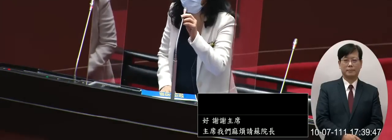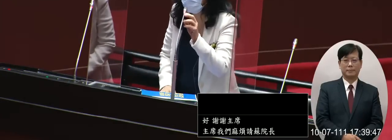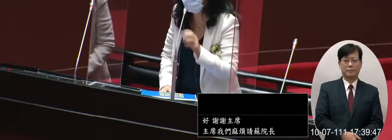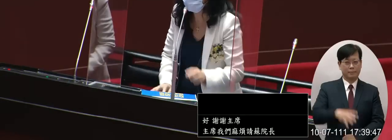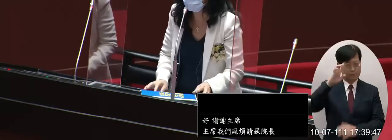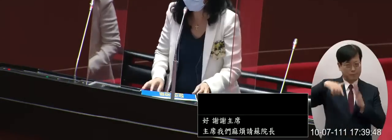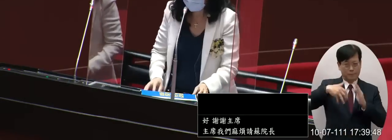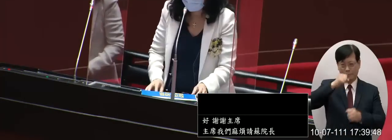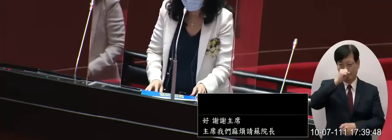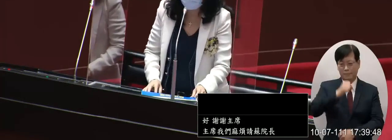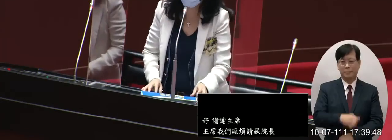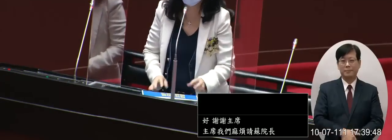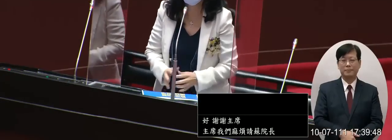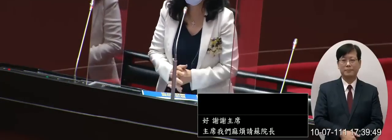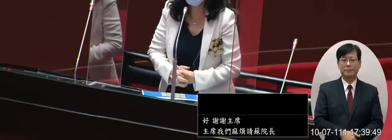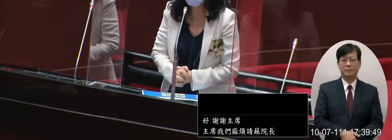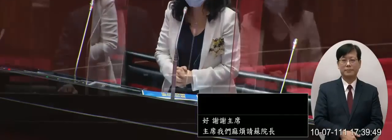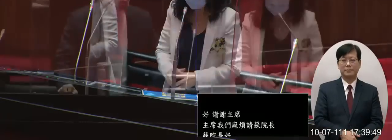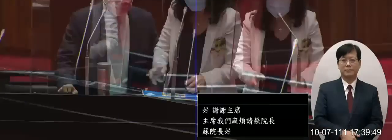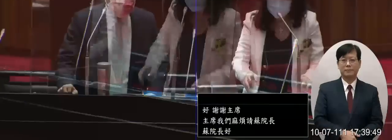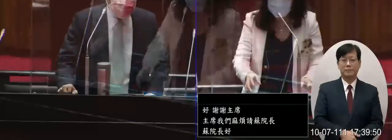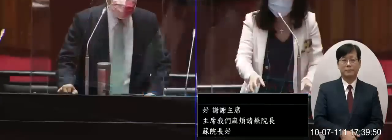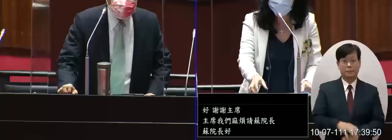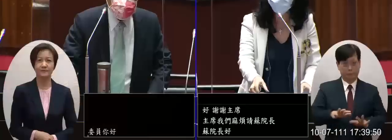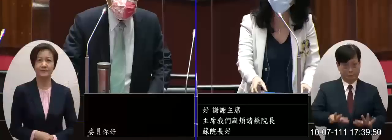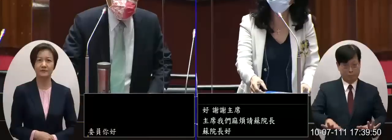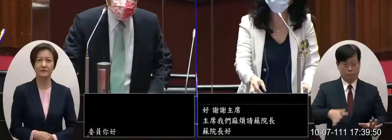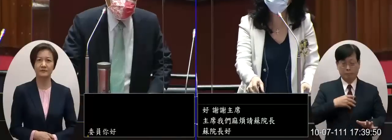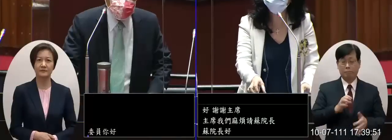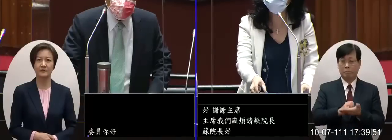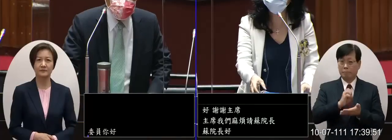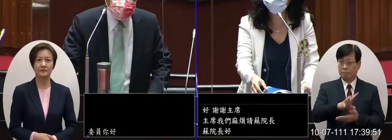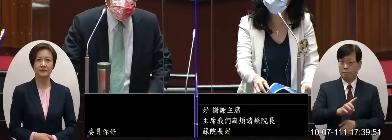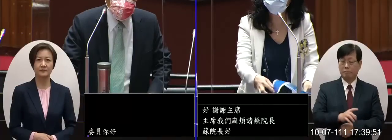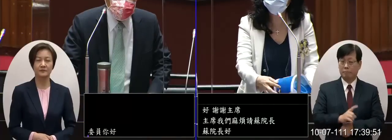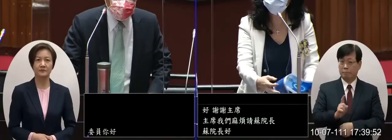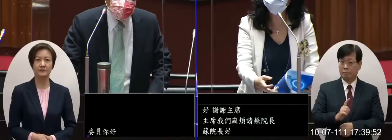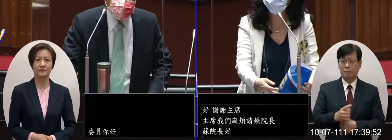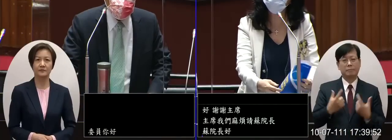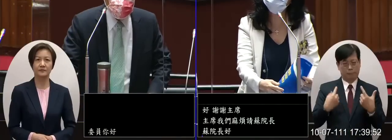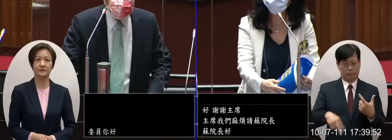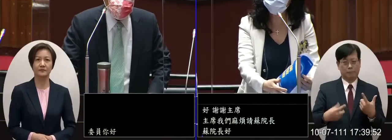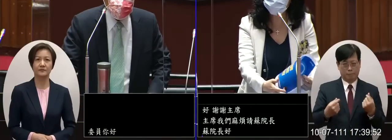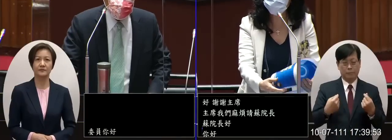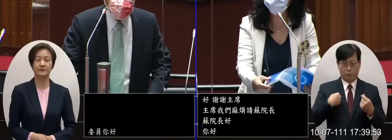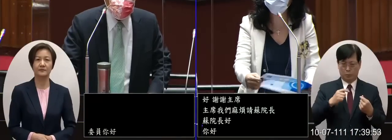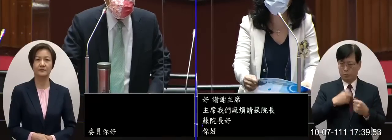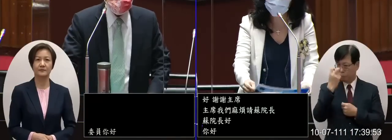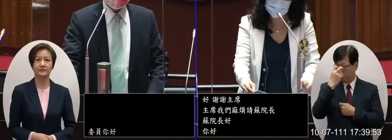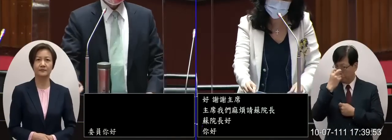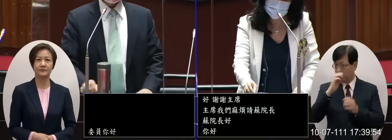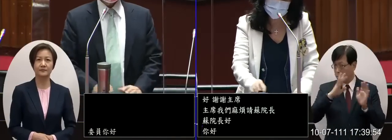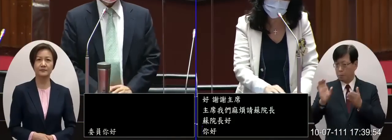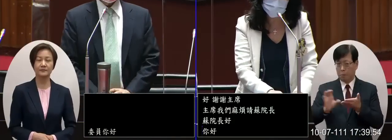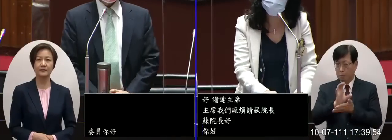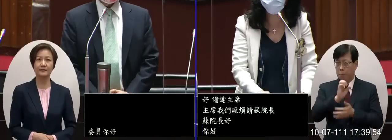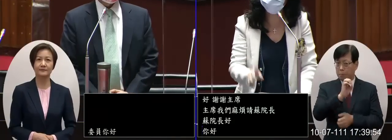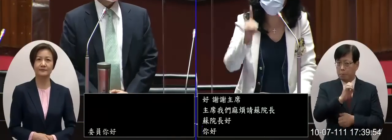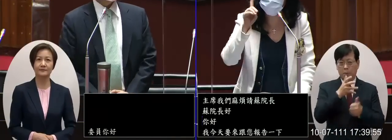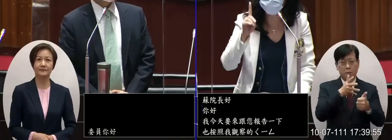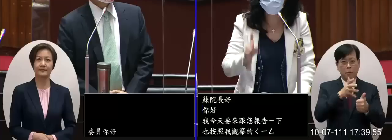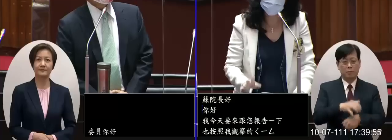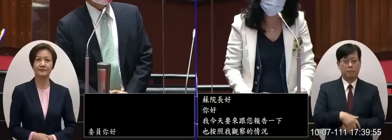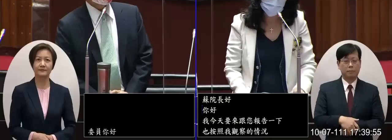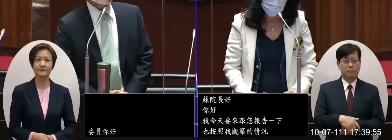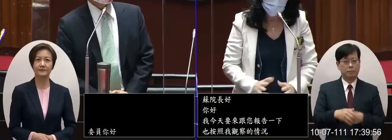苏院长好。 委员你好。 好，我今天要来跟您报告一下，也按照我观察的情况，好，来跟院长请